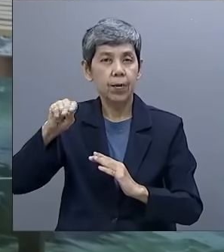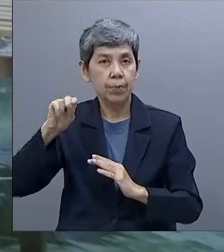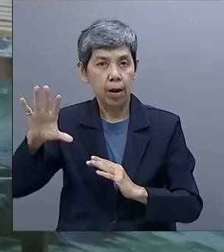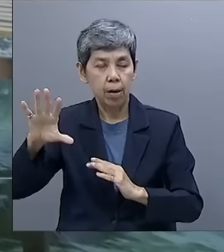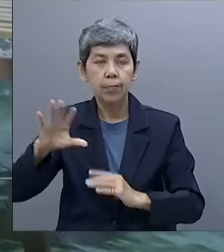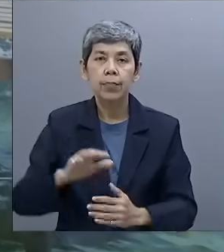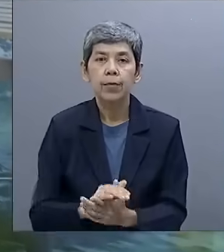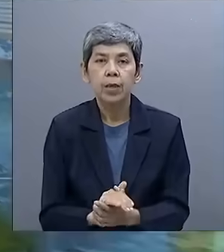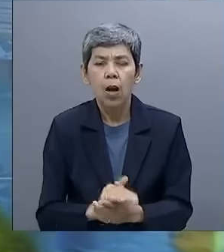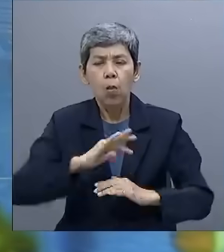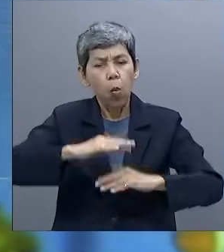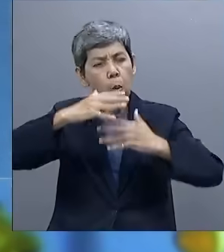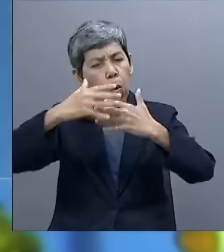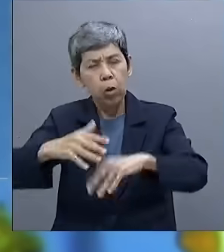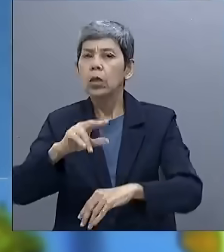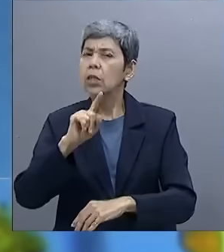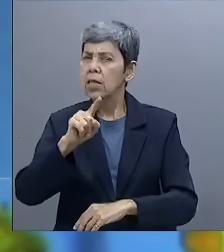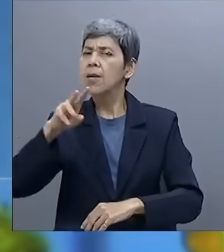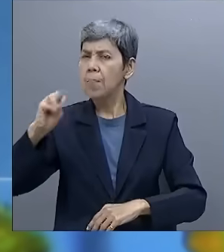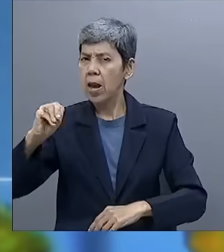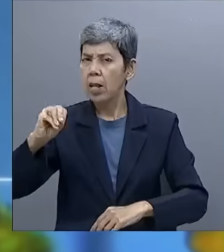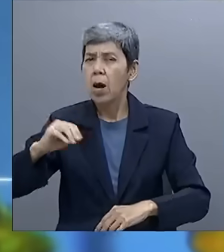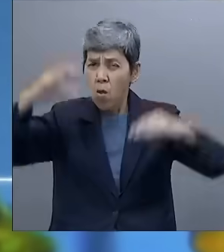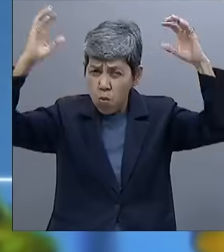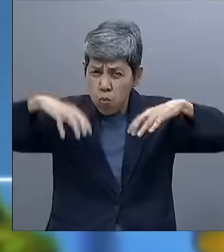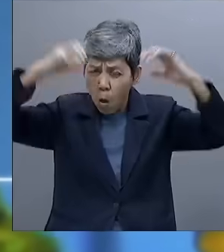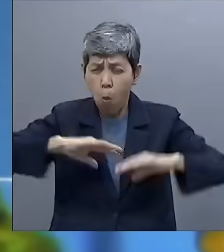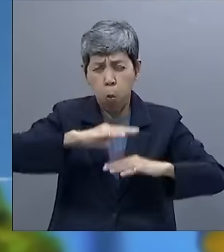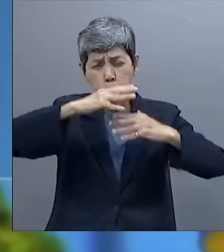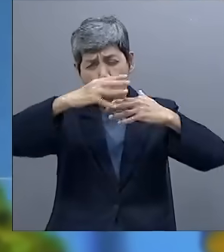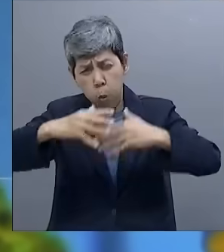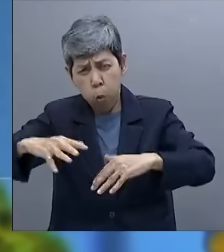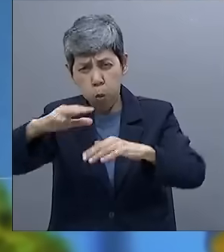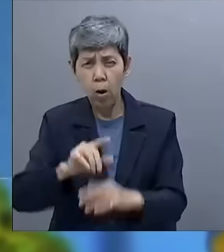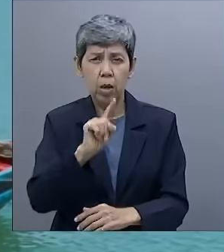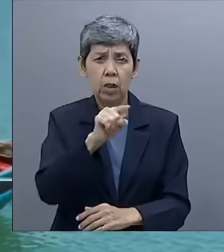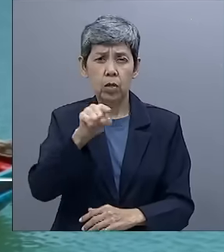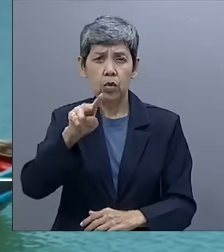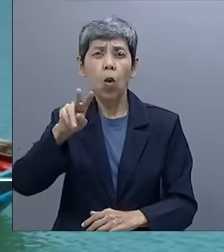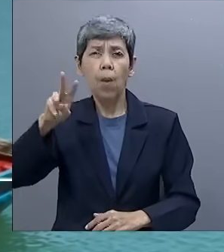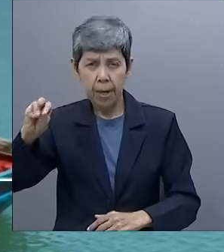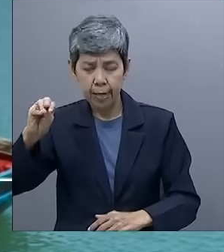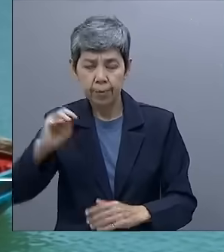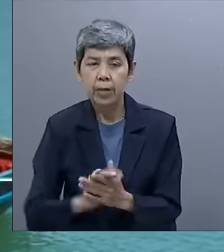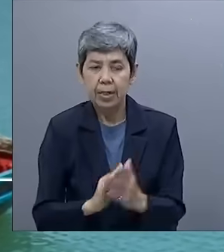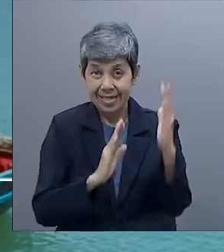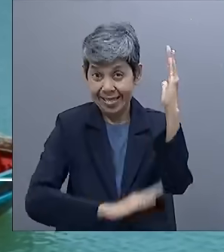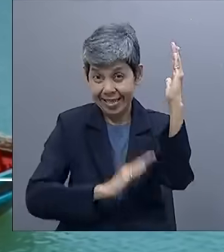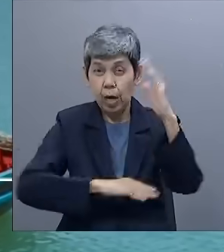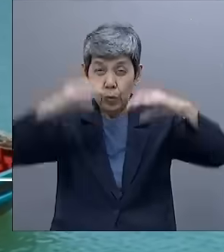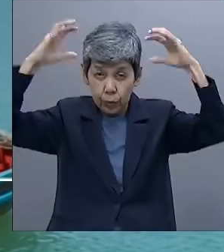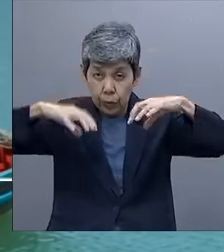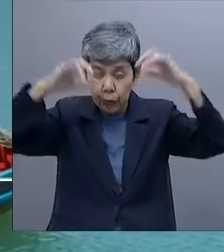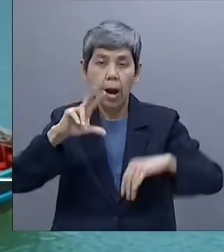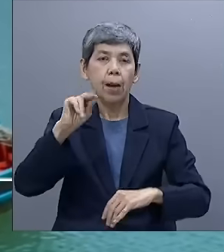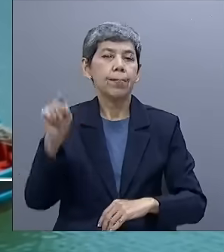ซลเซียสทะเลมีคลื่นสูงประมาณ1เมตรบริเวณที่มีฝนฟ้าคะนองคลื่นสูง 1-2 เมตรค่ะปิดท้ายภาคใต้มีฝนฟ้าคะน